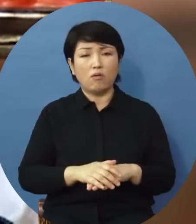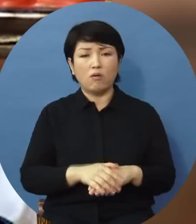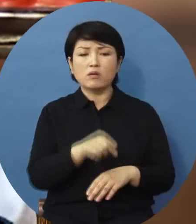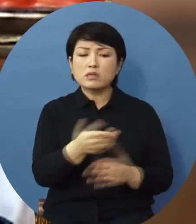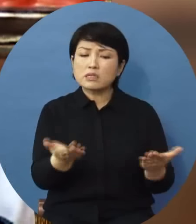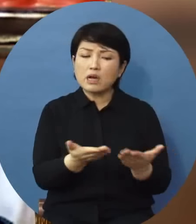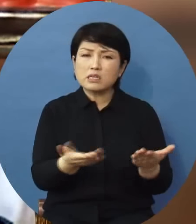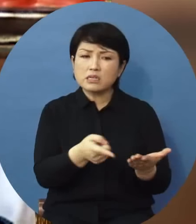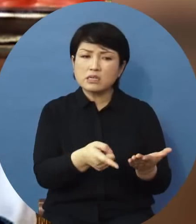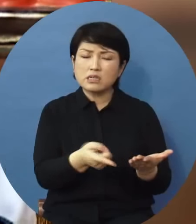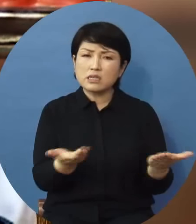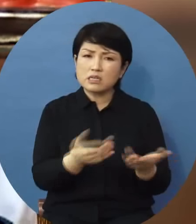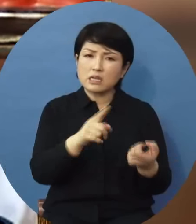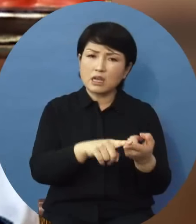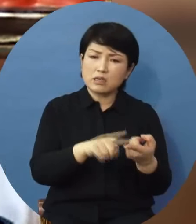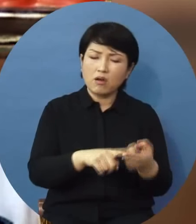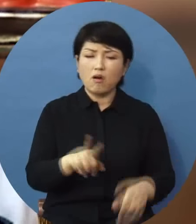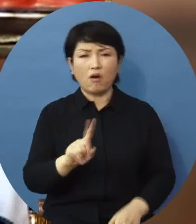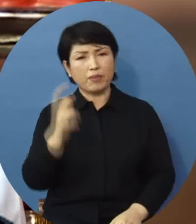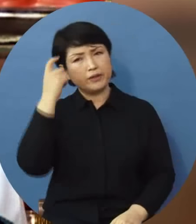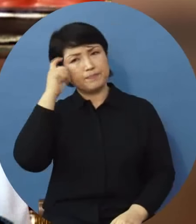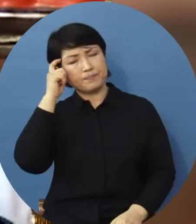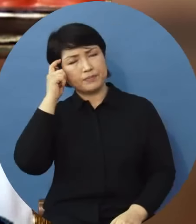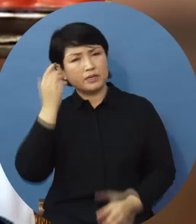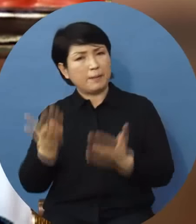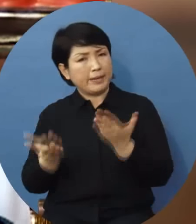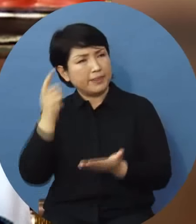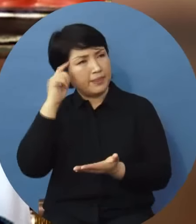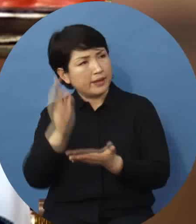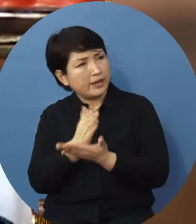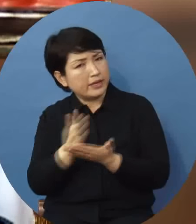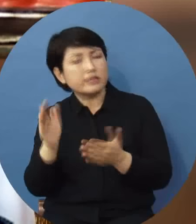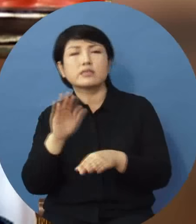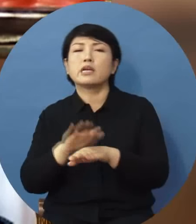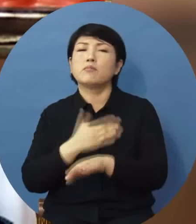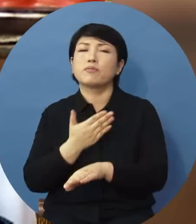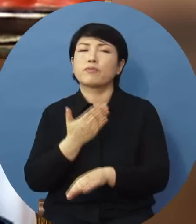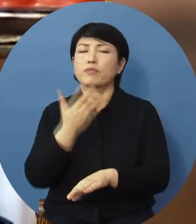그 사실을 두고 우리는 어떤 판단은 또 잘못할 수도 있어요.